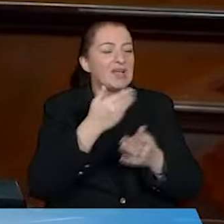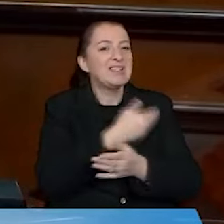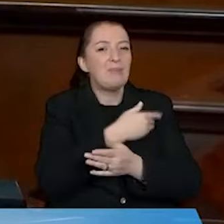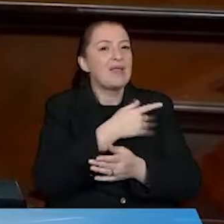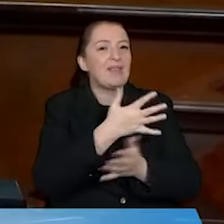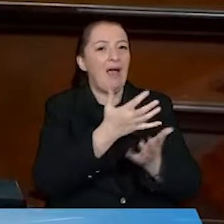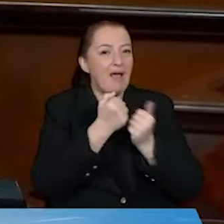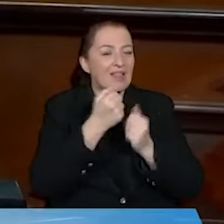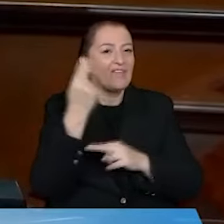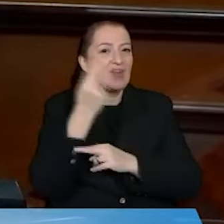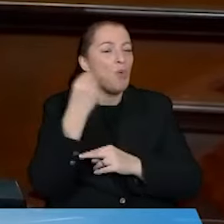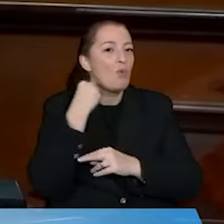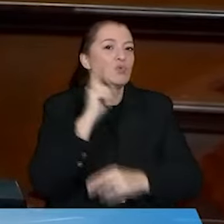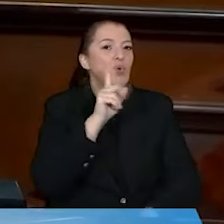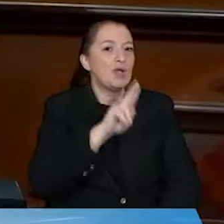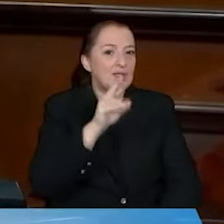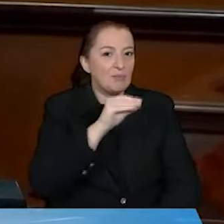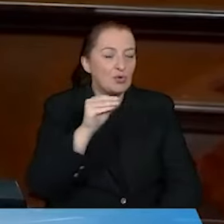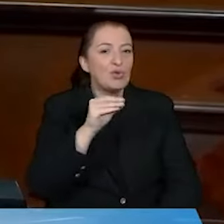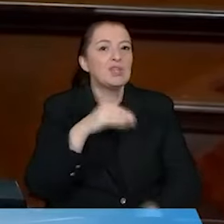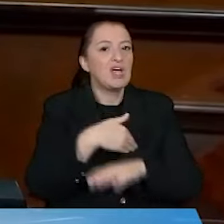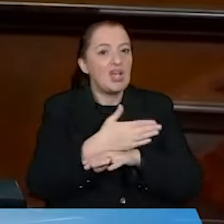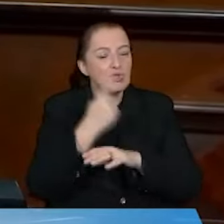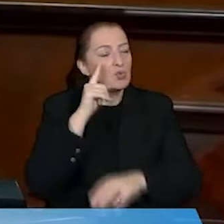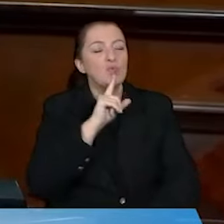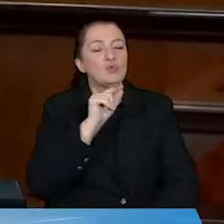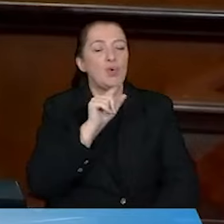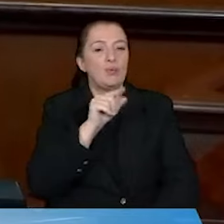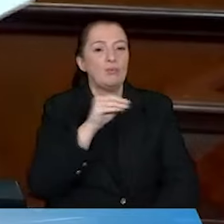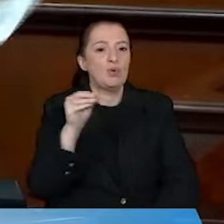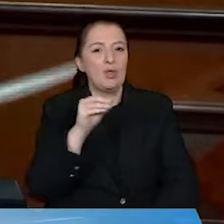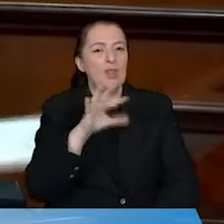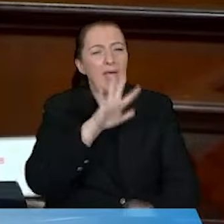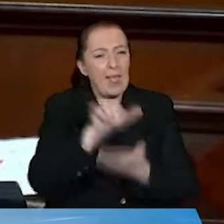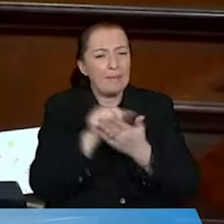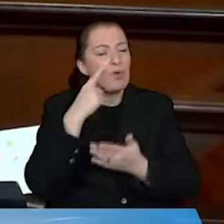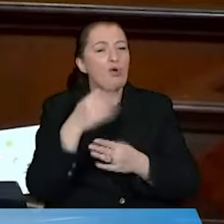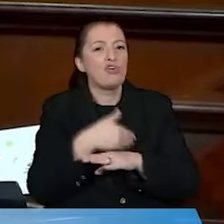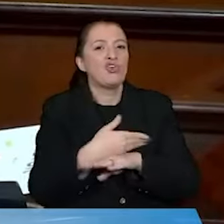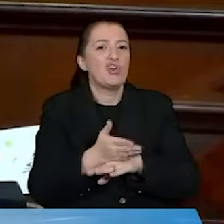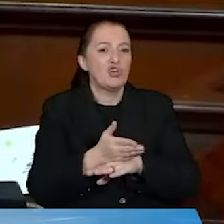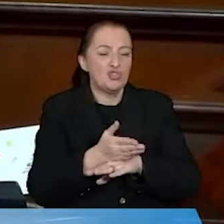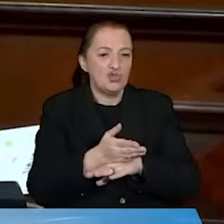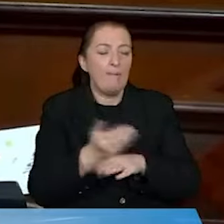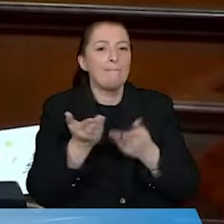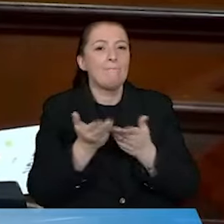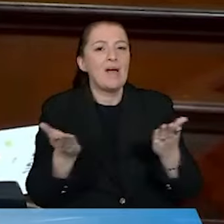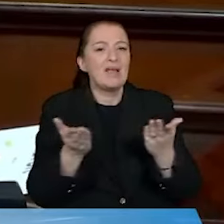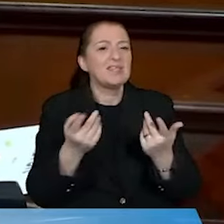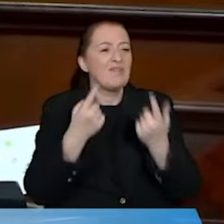borçları 117 milyon lira, vadesi geçen 111 milyon lira. Zaten tamamı gecikmiş. Maalesef bir